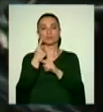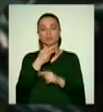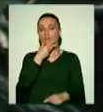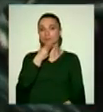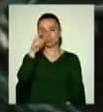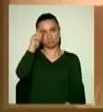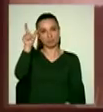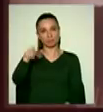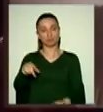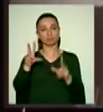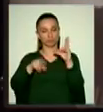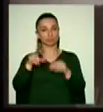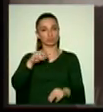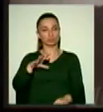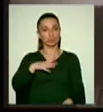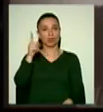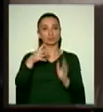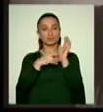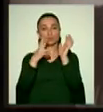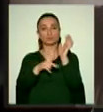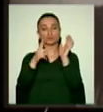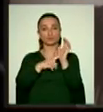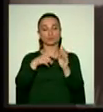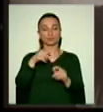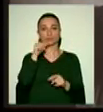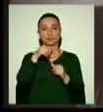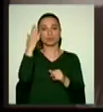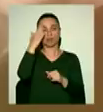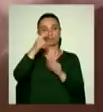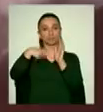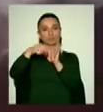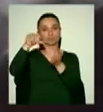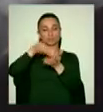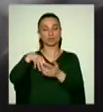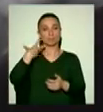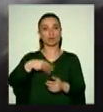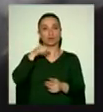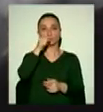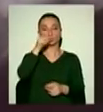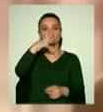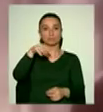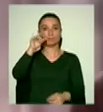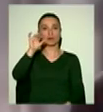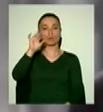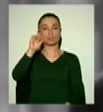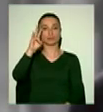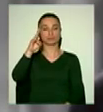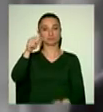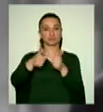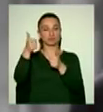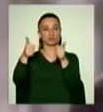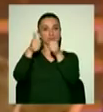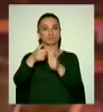ლამაზ მამაკაც ითვლებოდა. 1987 წელს კი კანის კინოფესტივალის მიმოხილვაში ფრანგულმა პრესამ ის მარლონ ბრანდოს